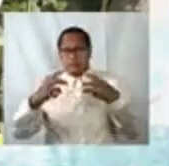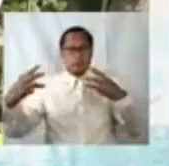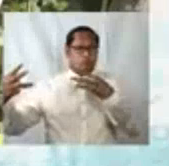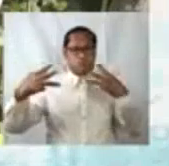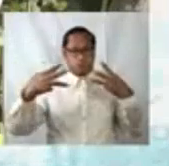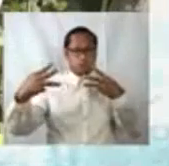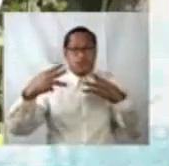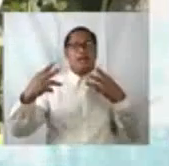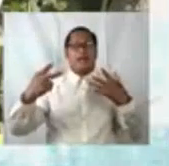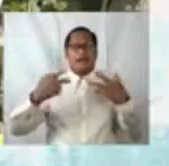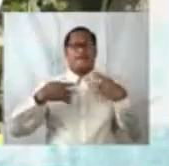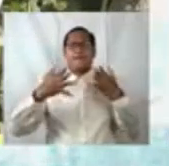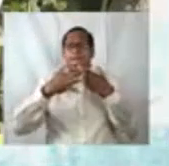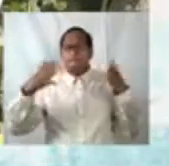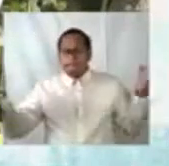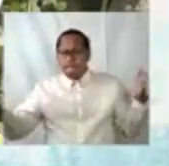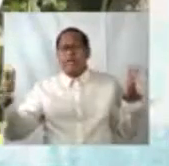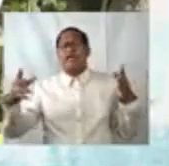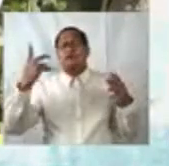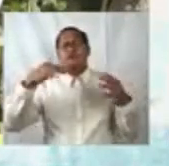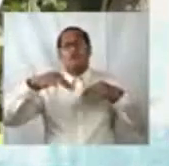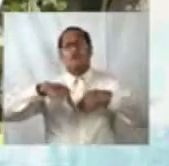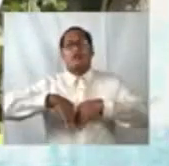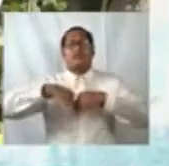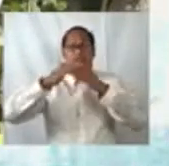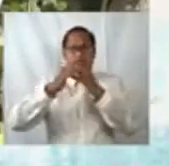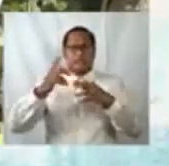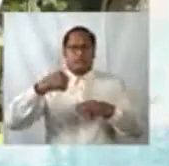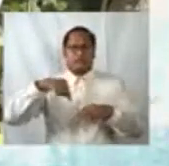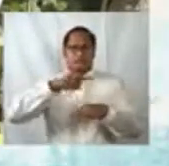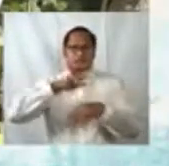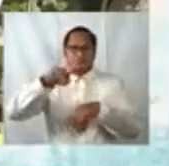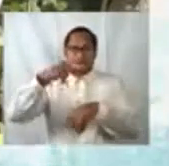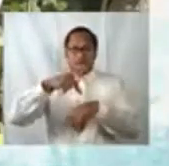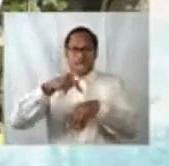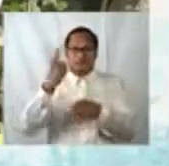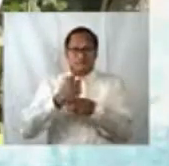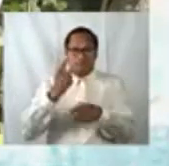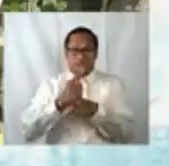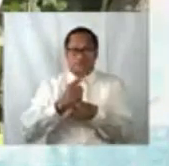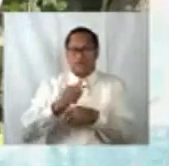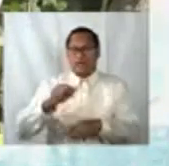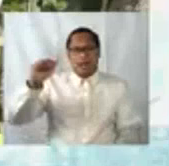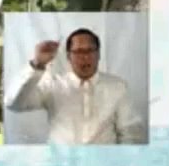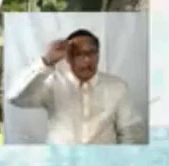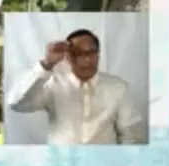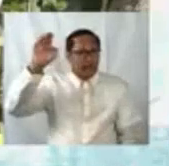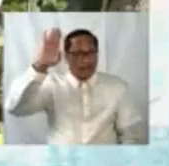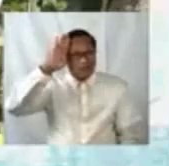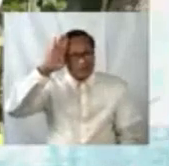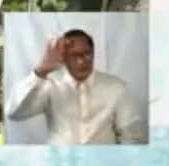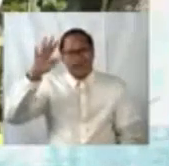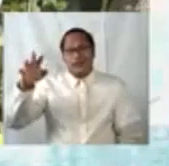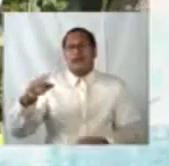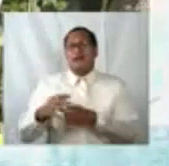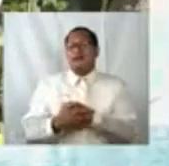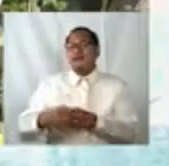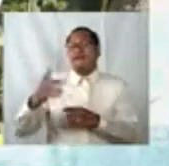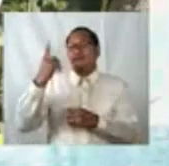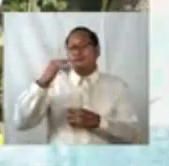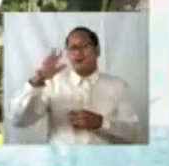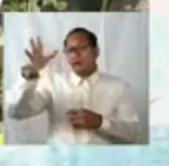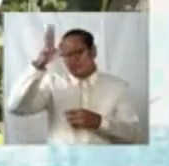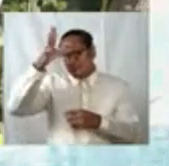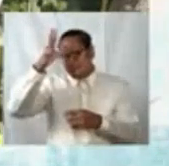anino sa pagtatatag ng ating bansa. Diba? Si Andres Bonifacio, ang ama ng sambayan ng Pilipino,